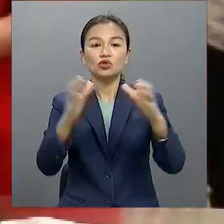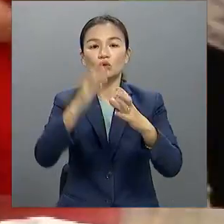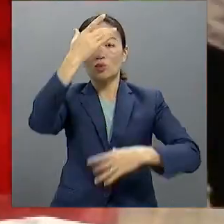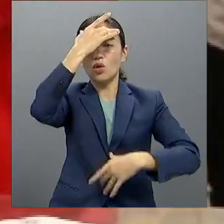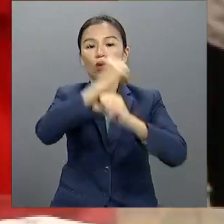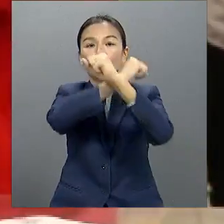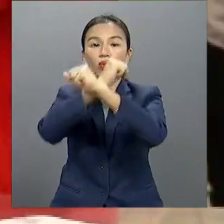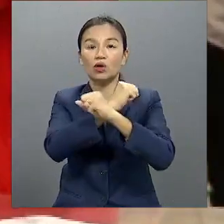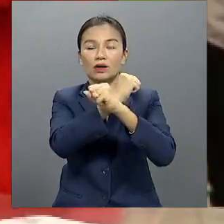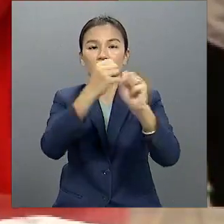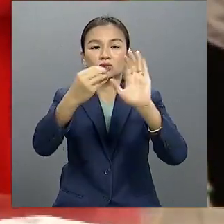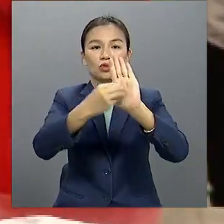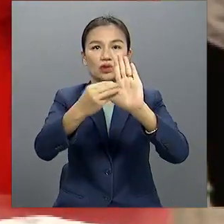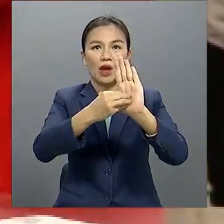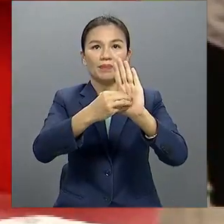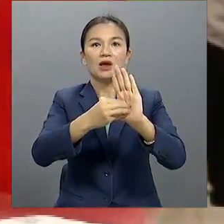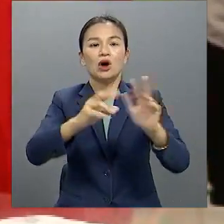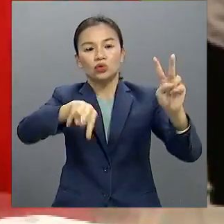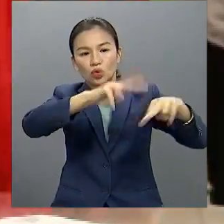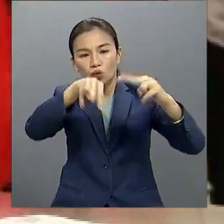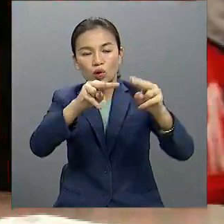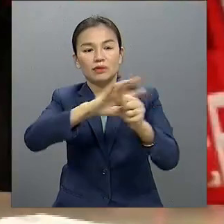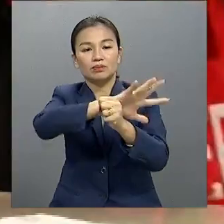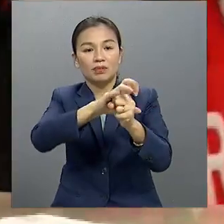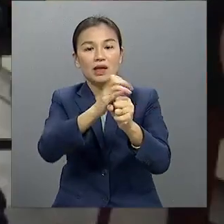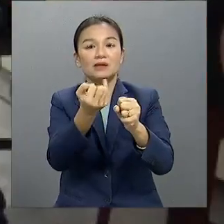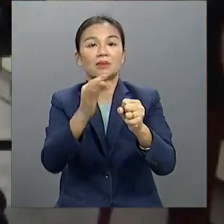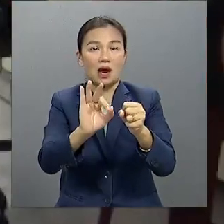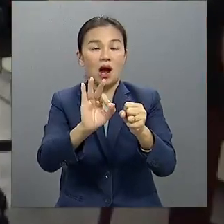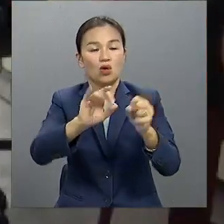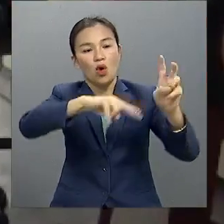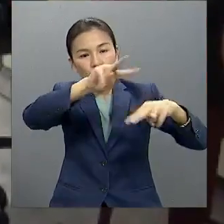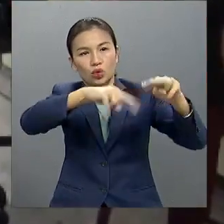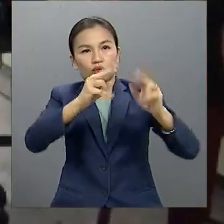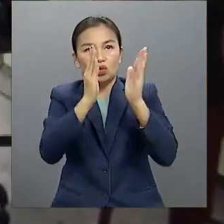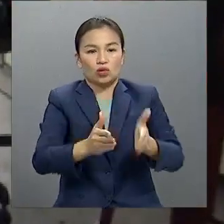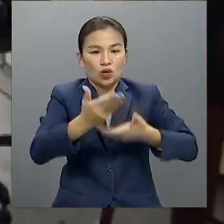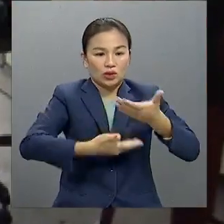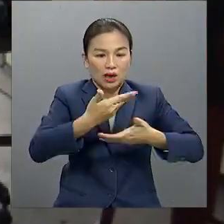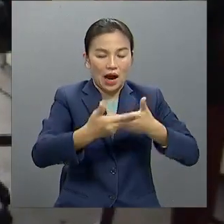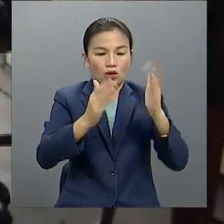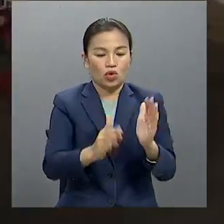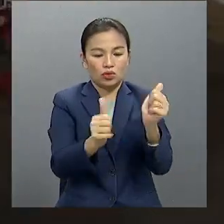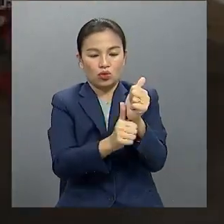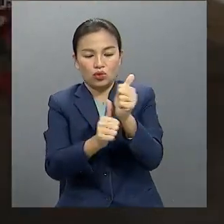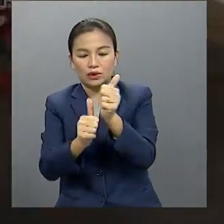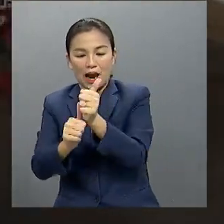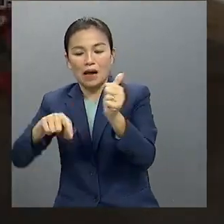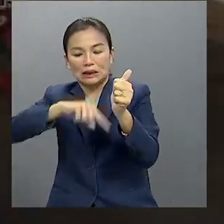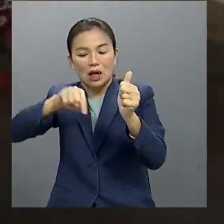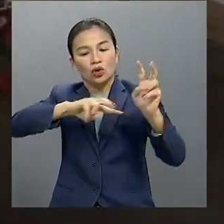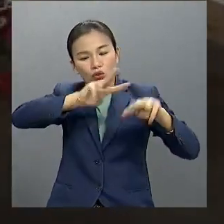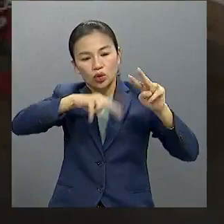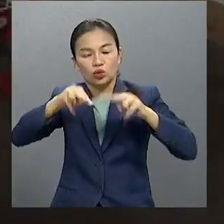ครได้ทำการตรวจหาเชื้อไวรัสโควิด -19 จากผู้ค้าผู้ช่วยค้าลูกจ้างและแรงงานข้ามชา